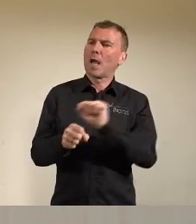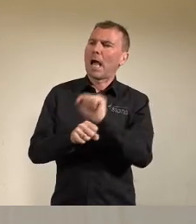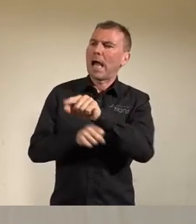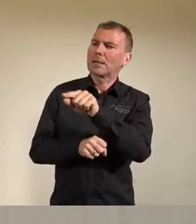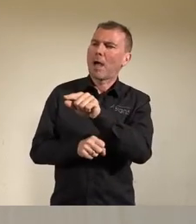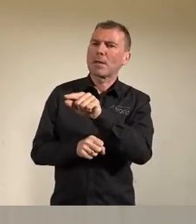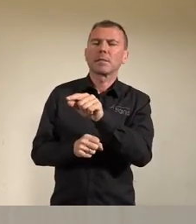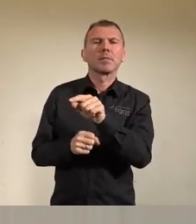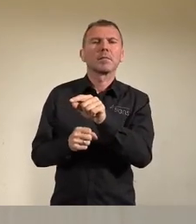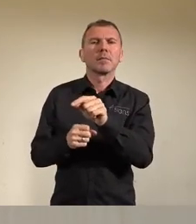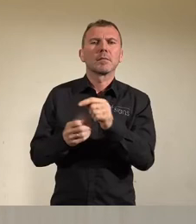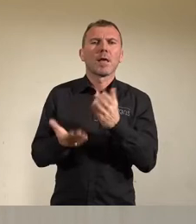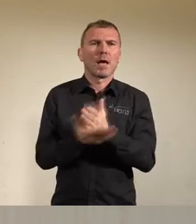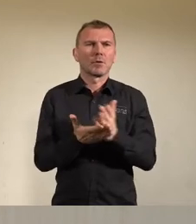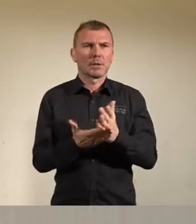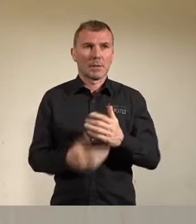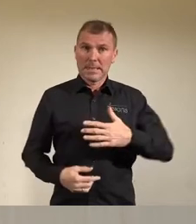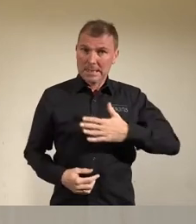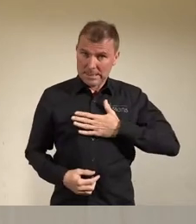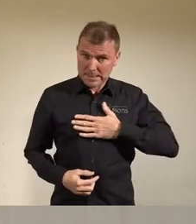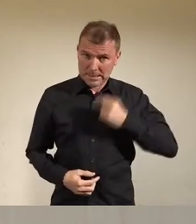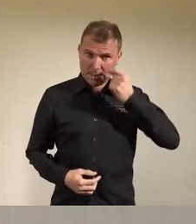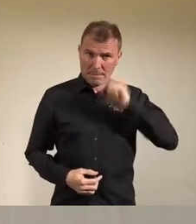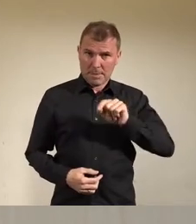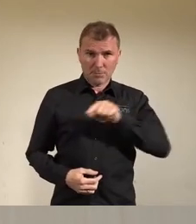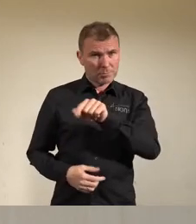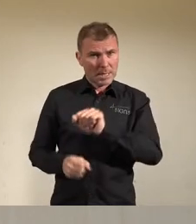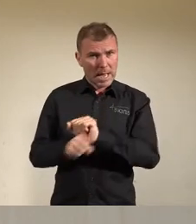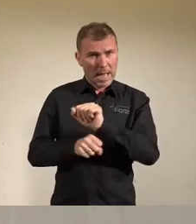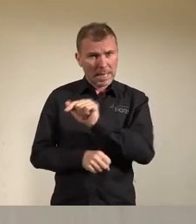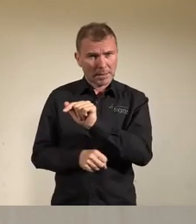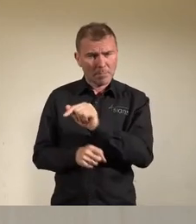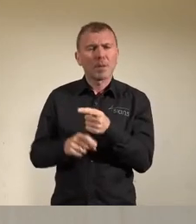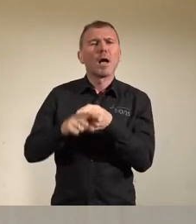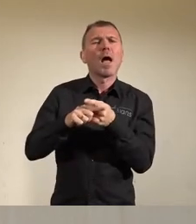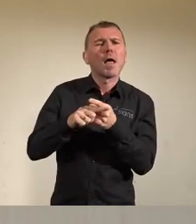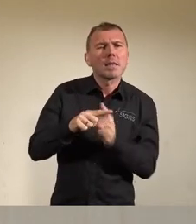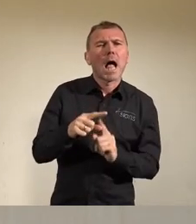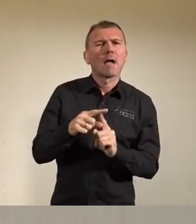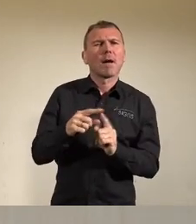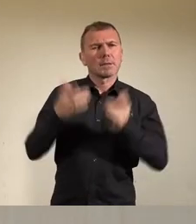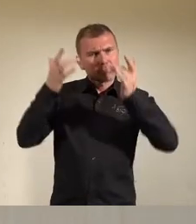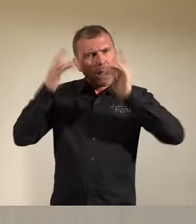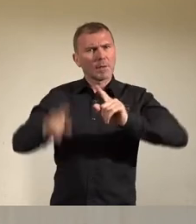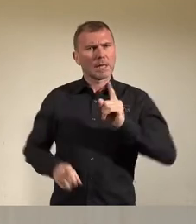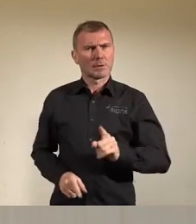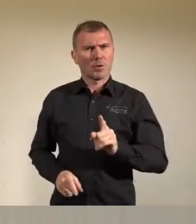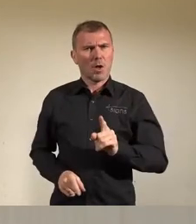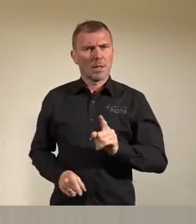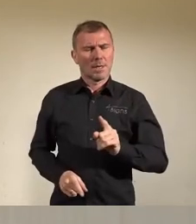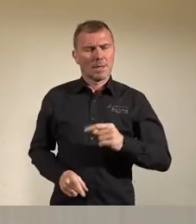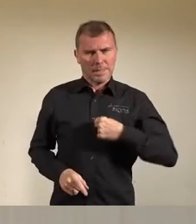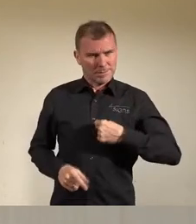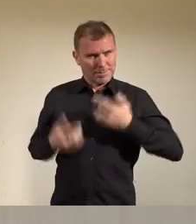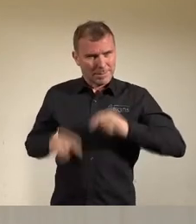befindet. Und ich bin jetzt der Meinung, dass man diese Eingabe zumindest teilweise stattgeben soll. Nicht nur ich bin dieser